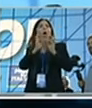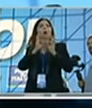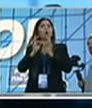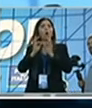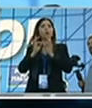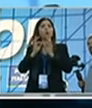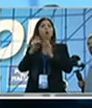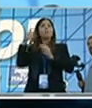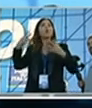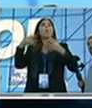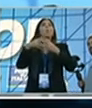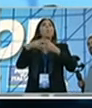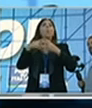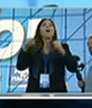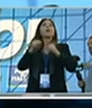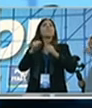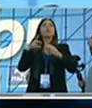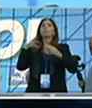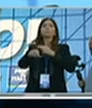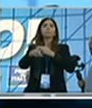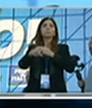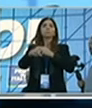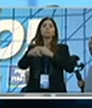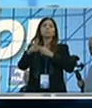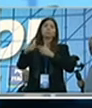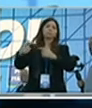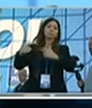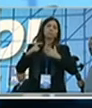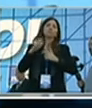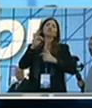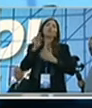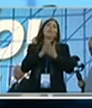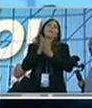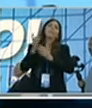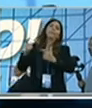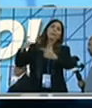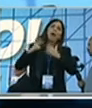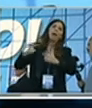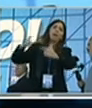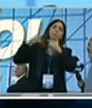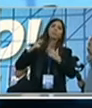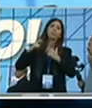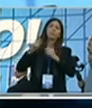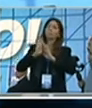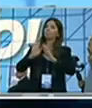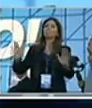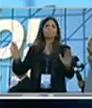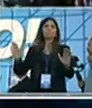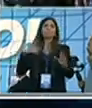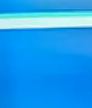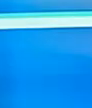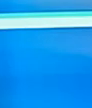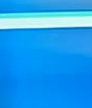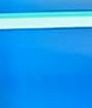ritornare in piazza volevo intanto dare conto di una notizia molto importante internazionale che era attesa, perché oggi era anche il giorno cruciale per la Brexit